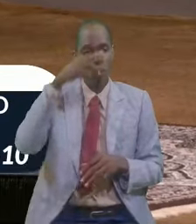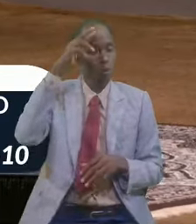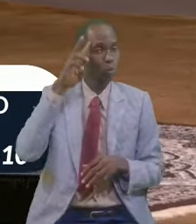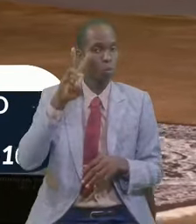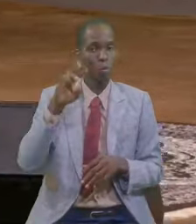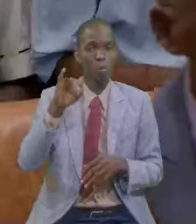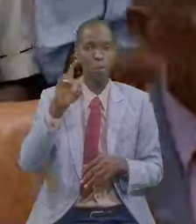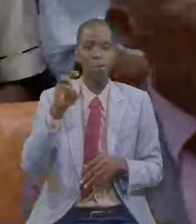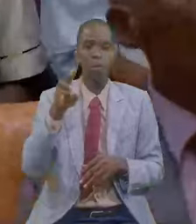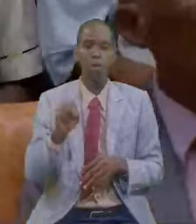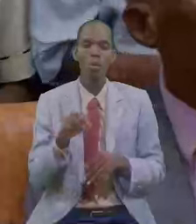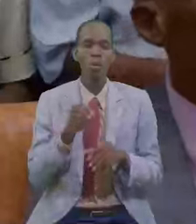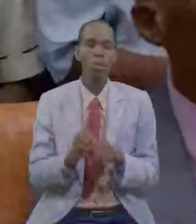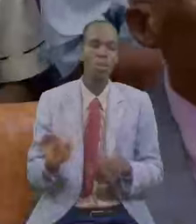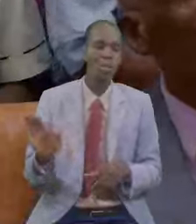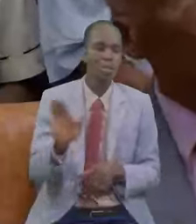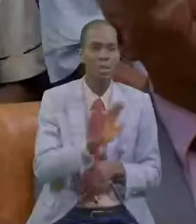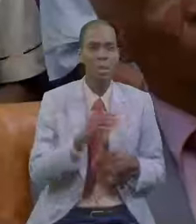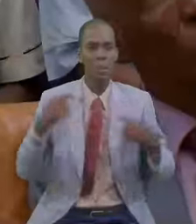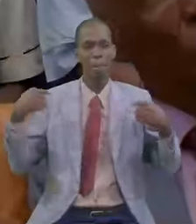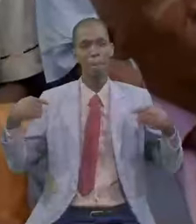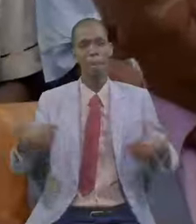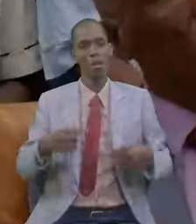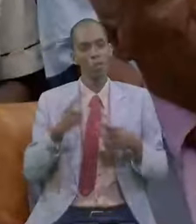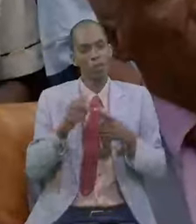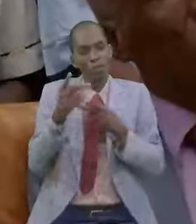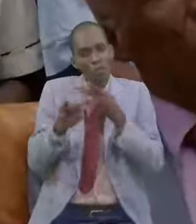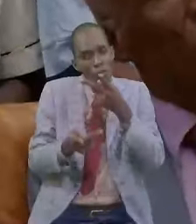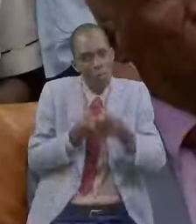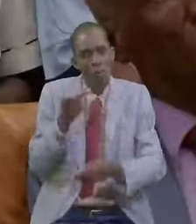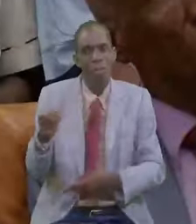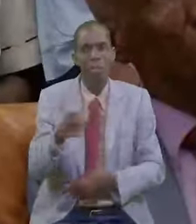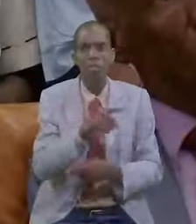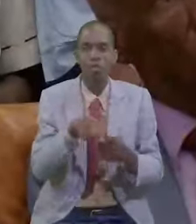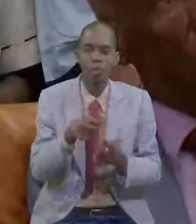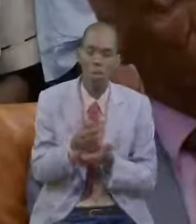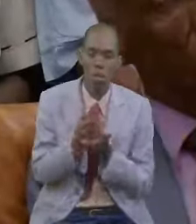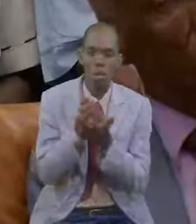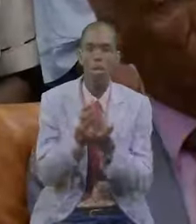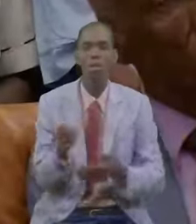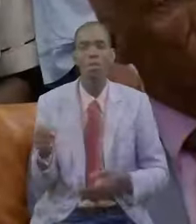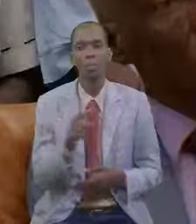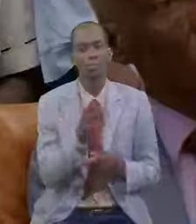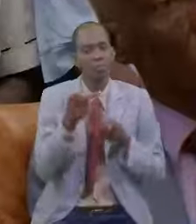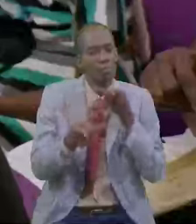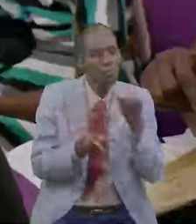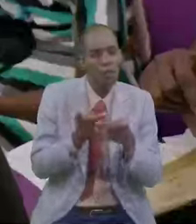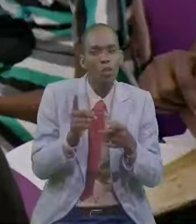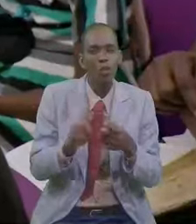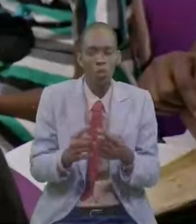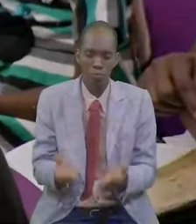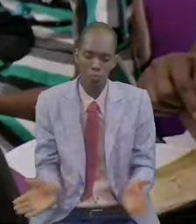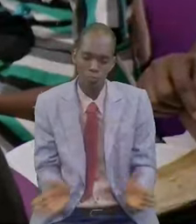affliction, à visiter afin de les aider, visiter afin de